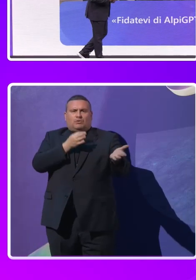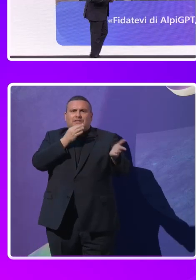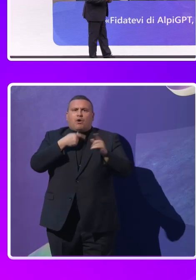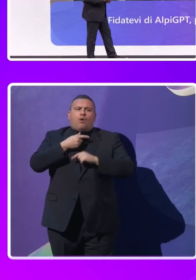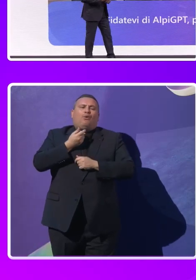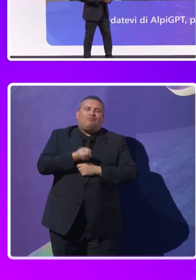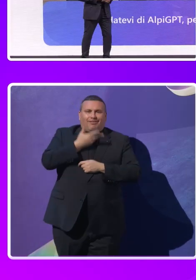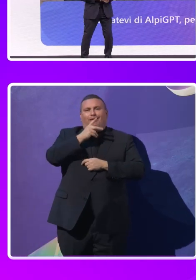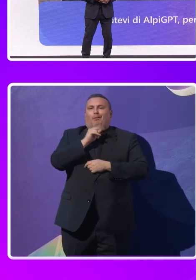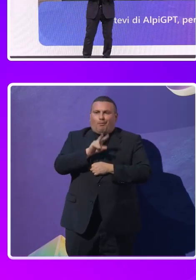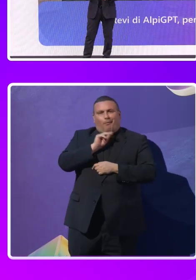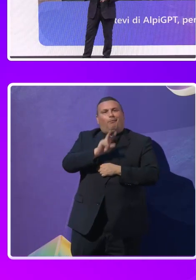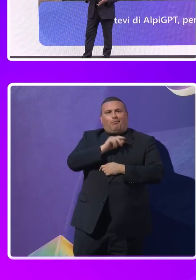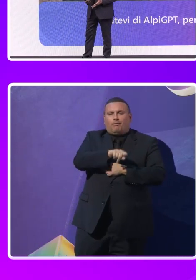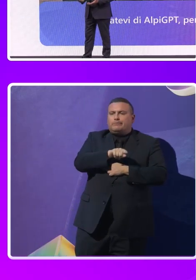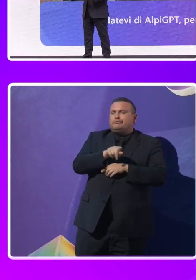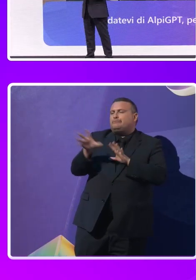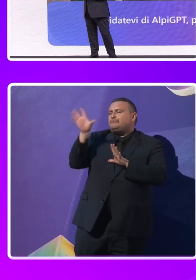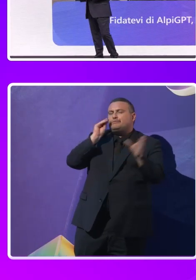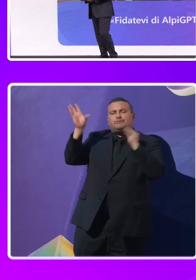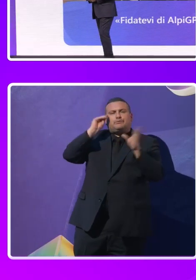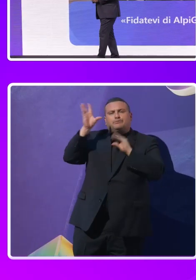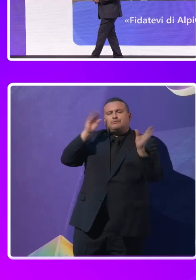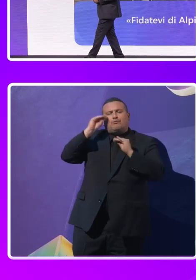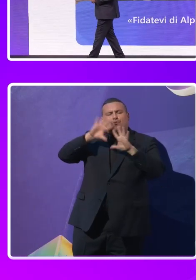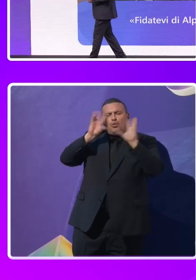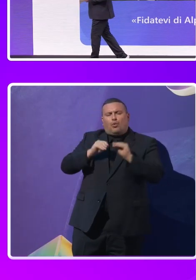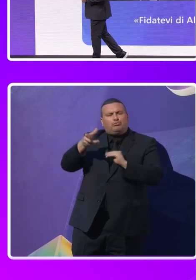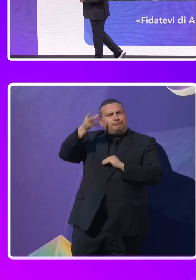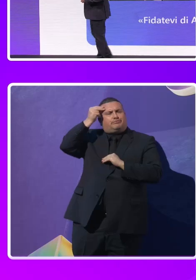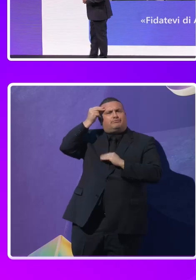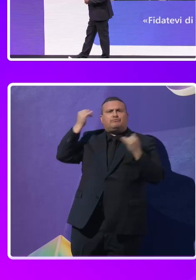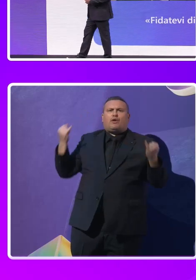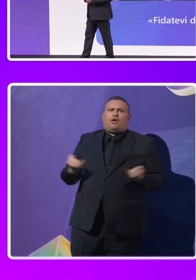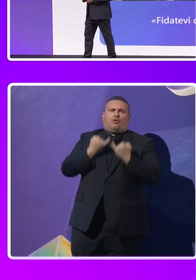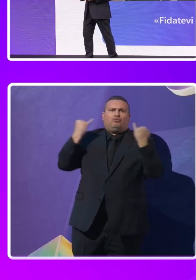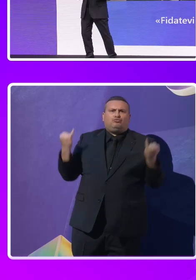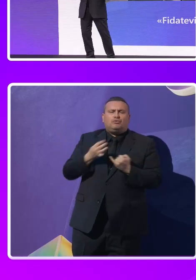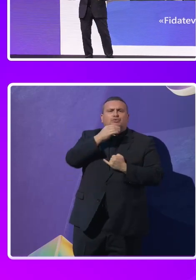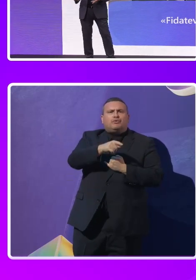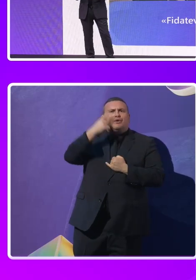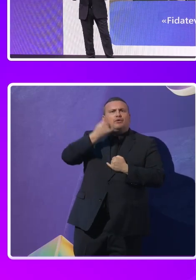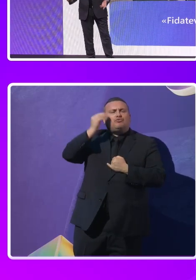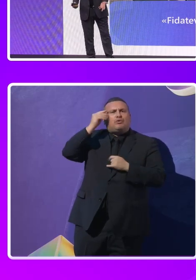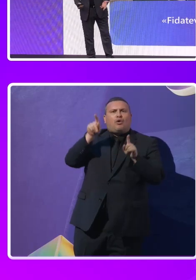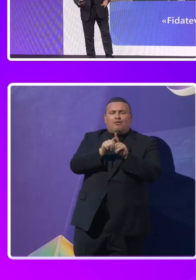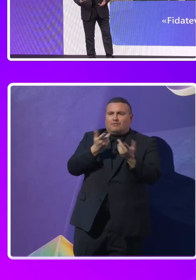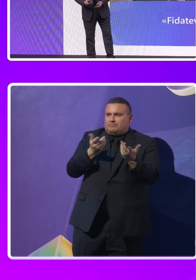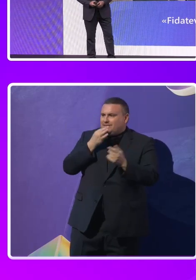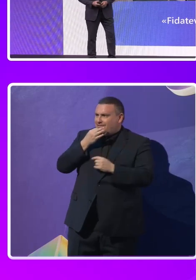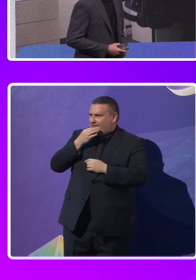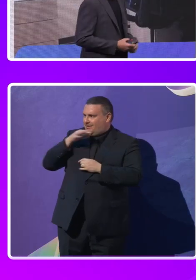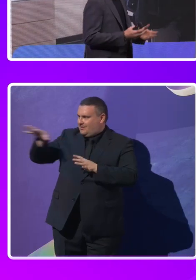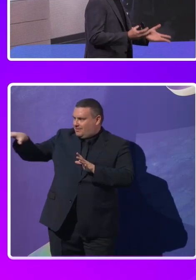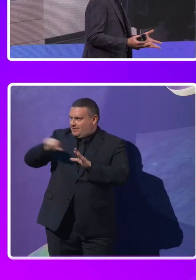linguaggio naturale Questo significa che quando si adotta questa tecnologia all'interno del dell'azienda è Come adottare un nuovo